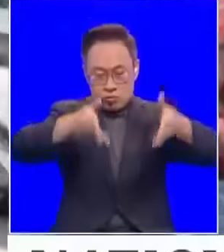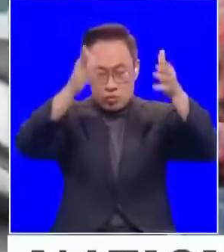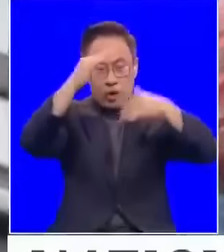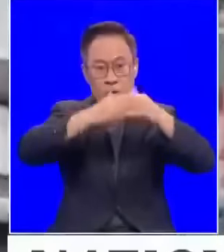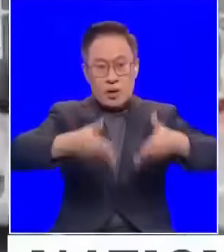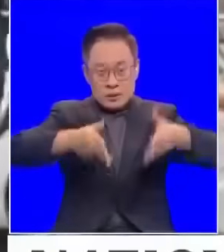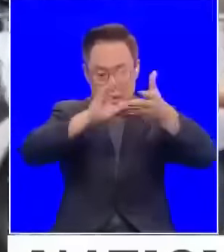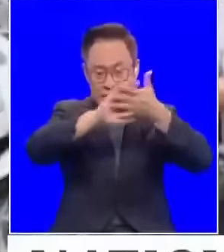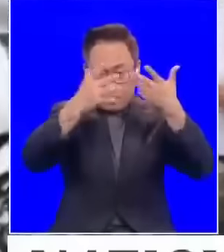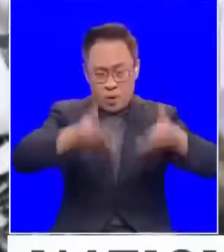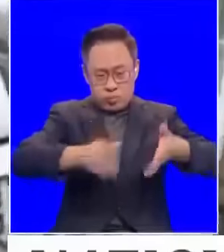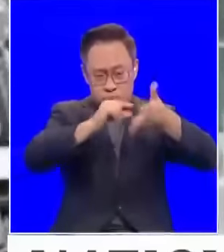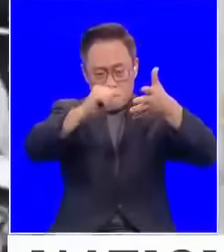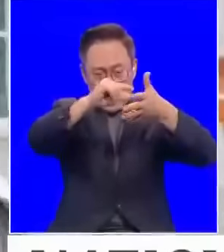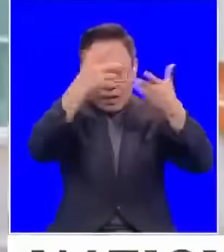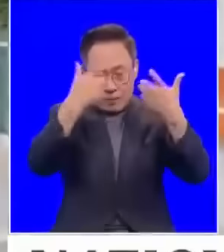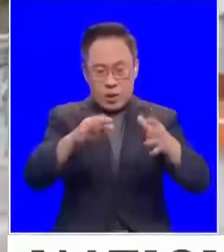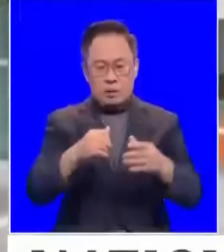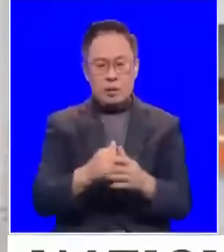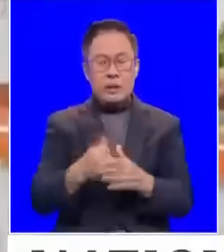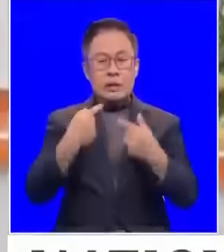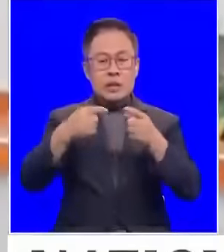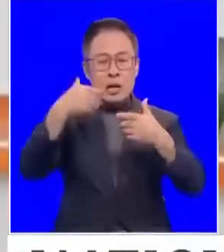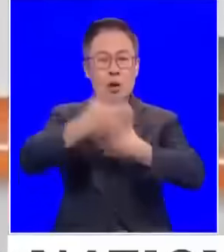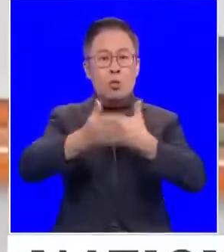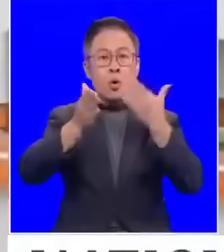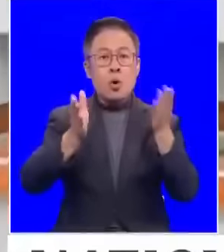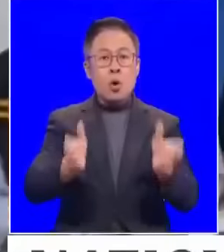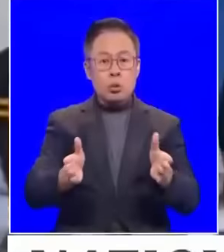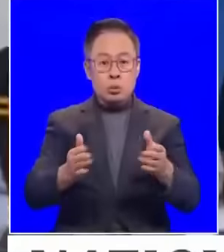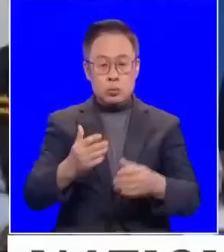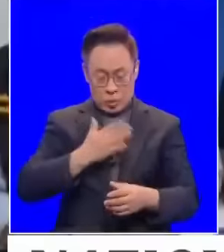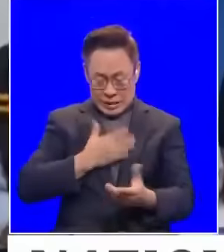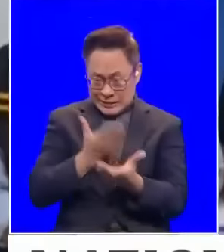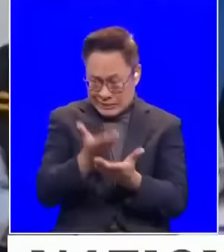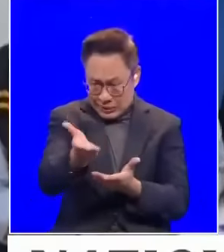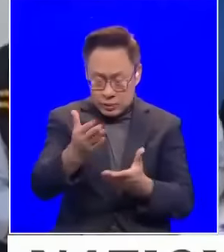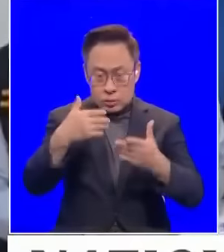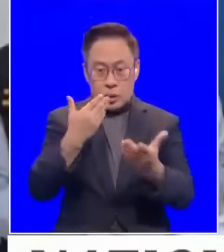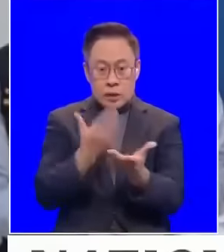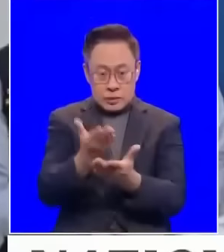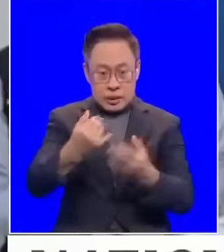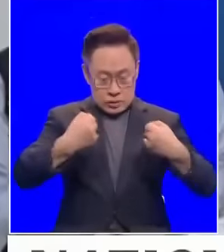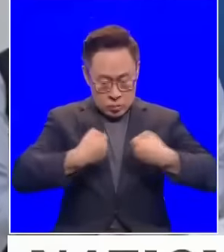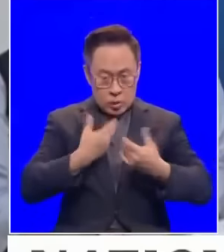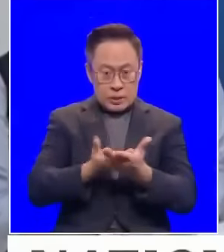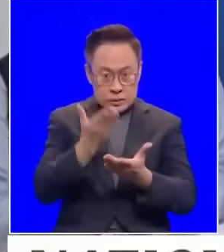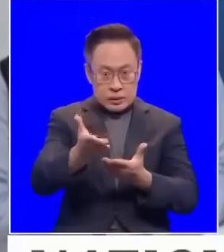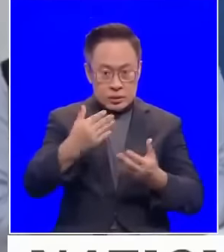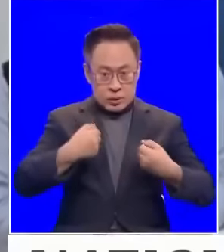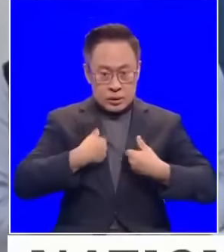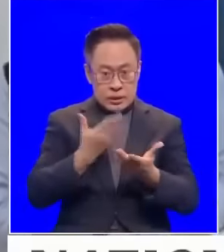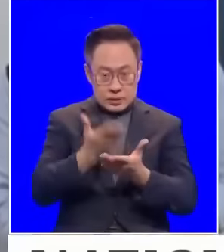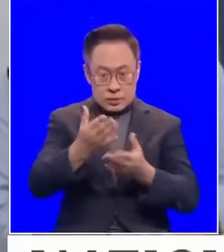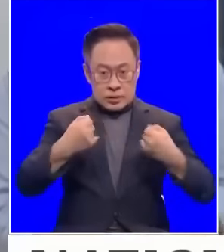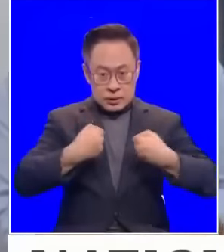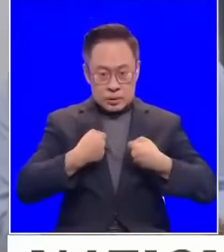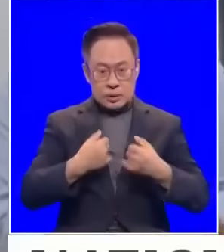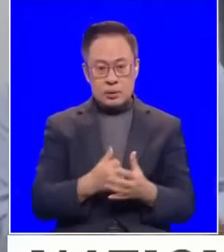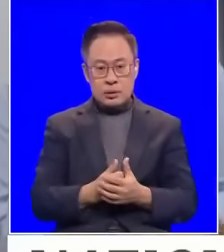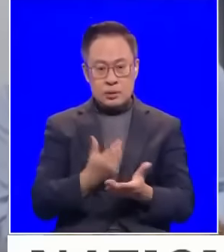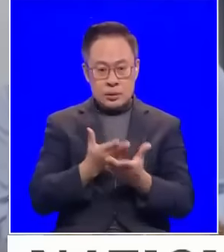ษัทคอนโดเนี่ยนะเอาห้องไปให้คนอื่นมาเช่าอยู่ทั้งที่พวกเขาเนี่ยมีชื่อเป็นเจ้าของกรรมสิทธิ์แล้